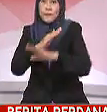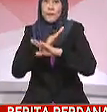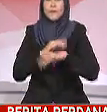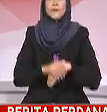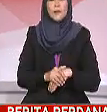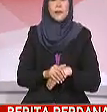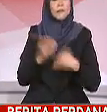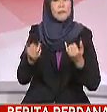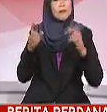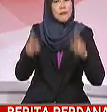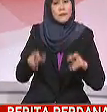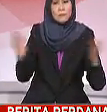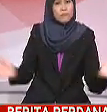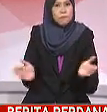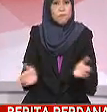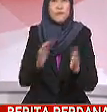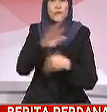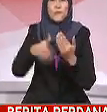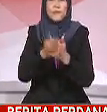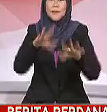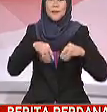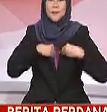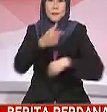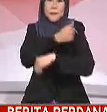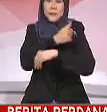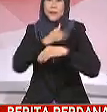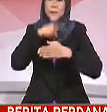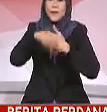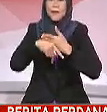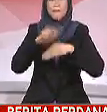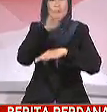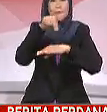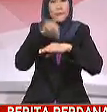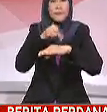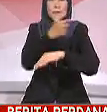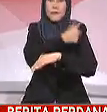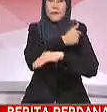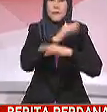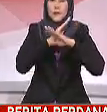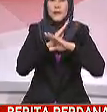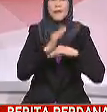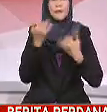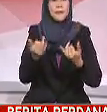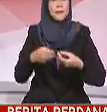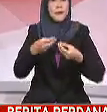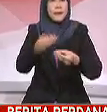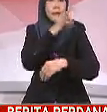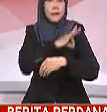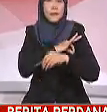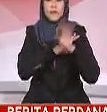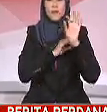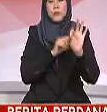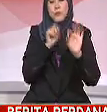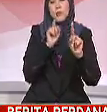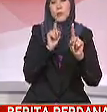Pulau Pinang menyokong program imunisasi kebangsaan. Vaksin yang disalurkan secara berperingkat itu akan memberi manfaat kepada